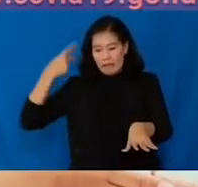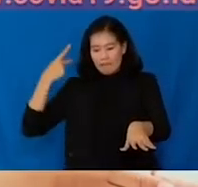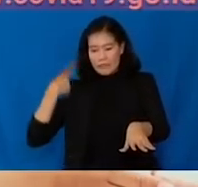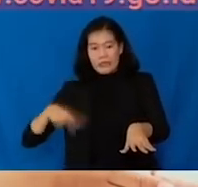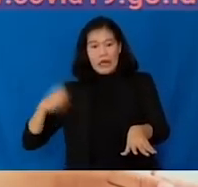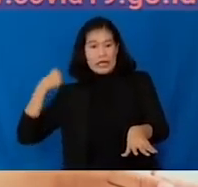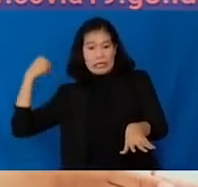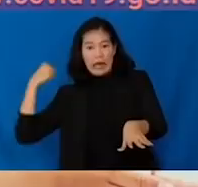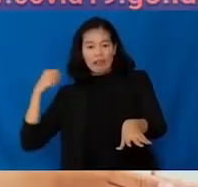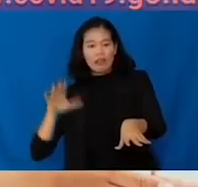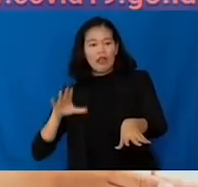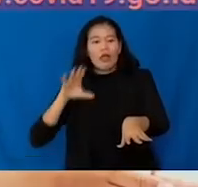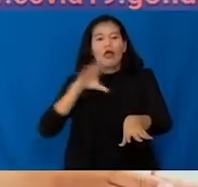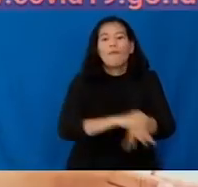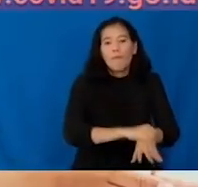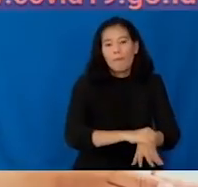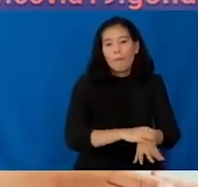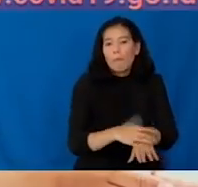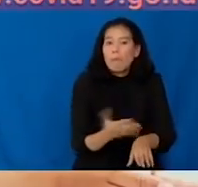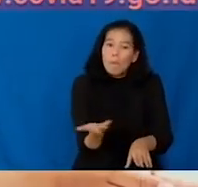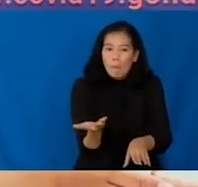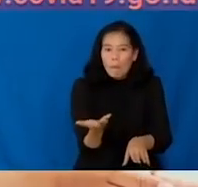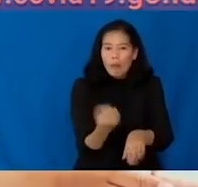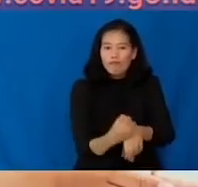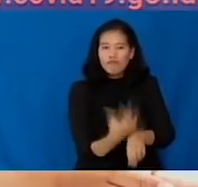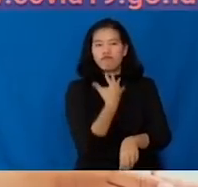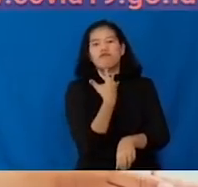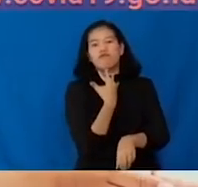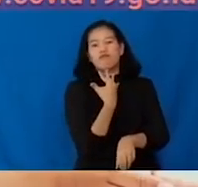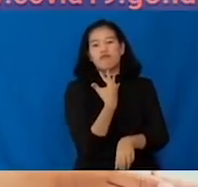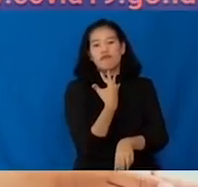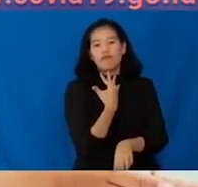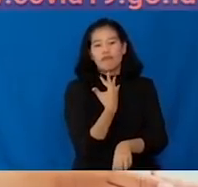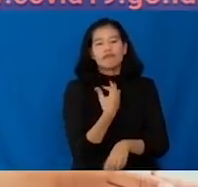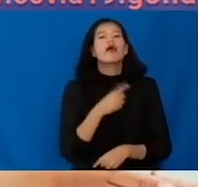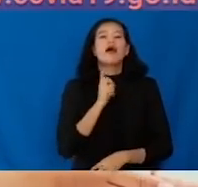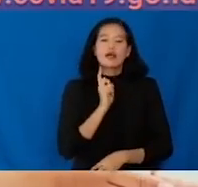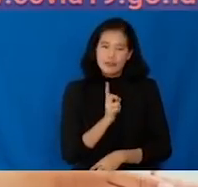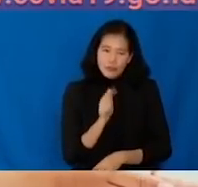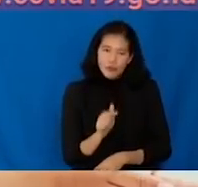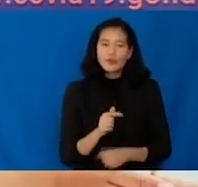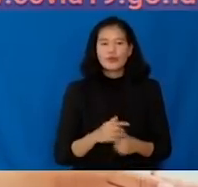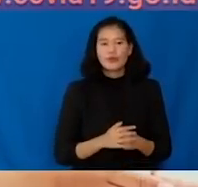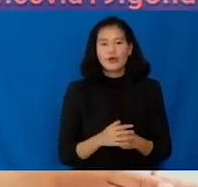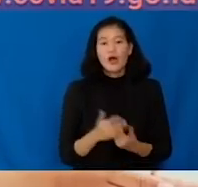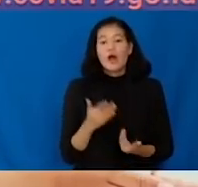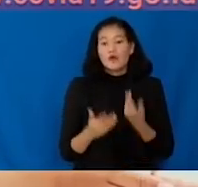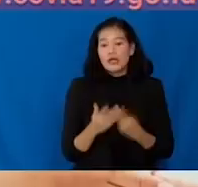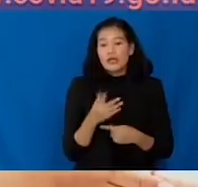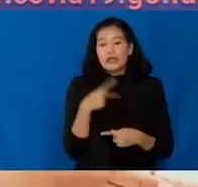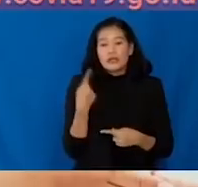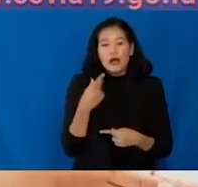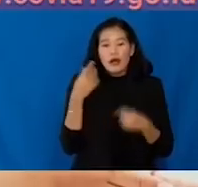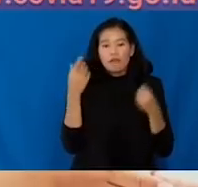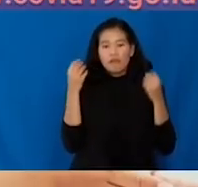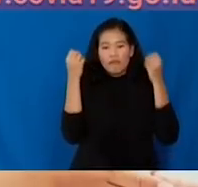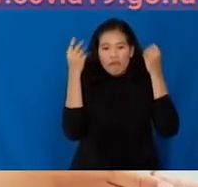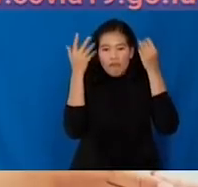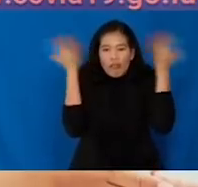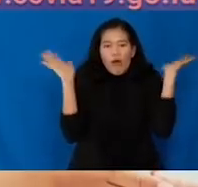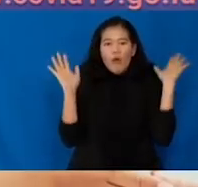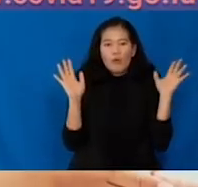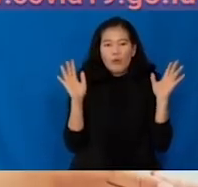singgah antara bagi virus ini oleh karena itu seringkali kita tanpa tersengaja dan tanpa